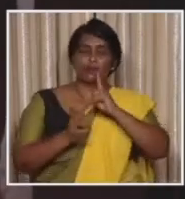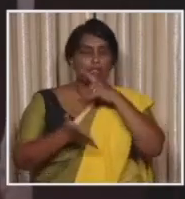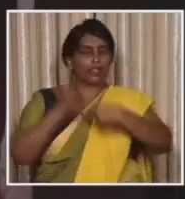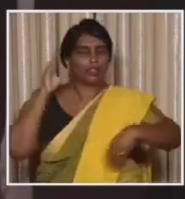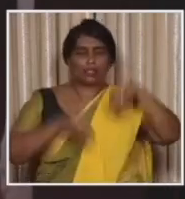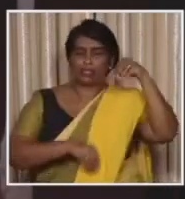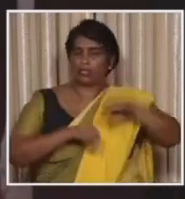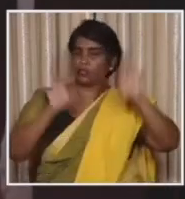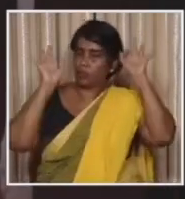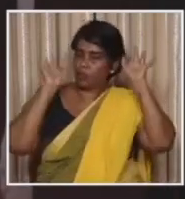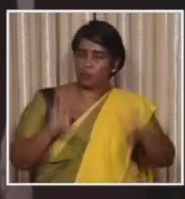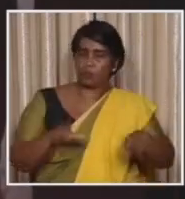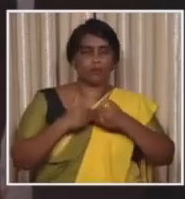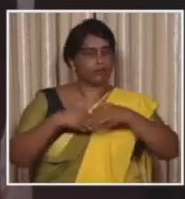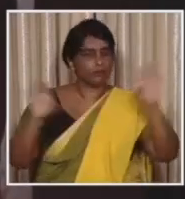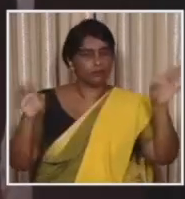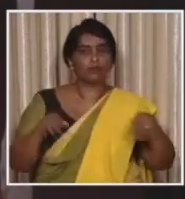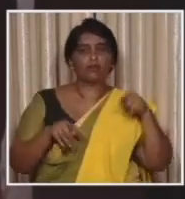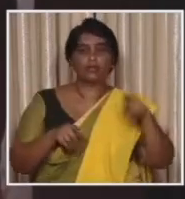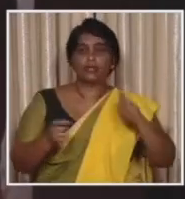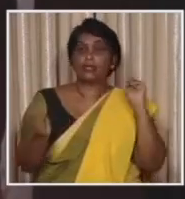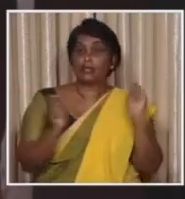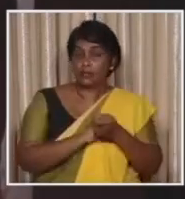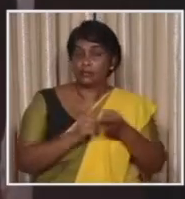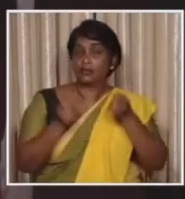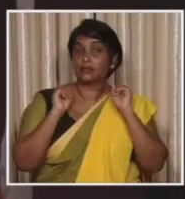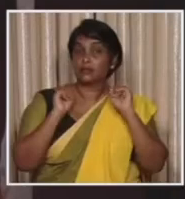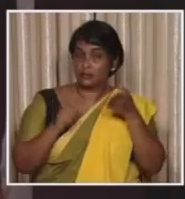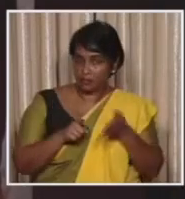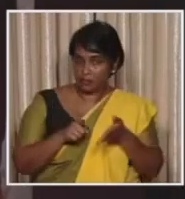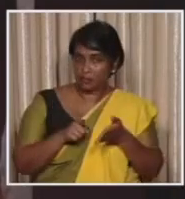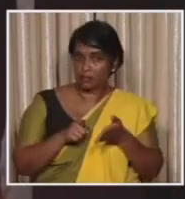නිර්දේශපාලනීකරණය කරන්නට මේ ක්‍රිකට් ක්‍රීඩාවට